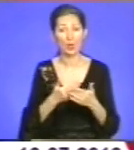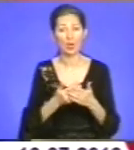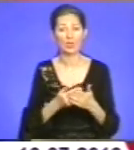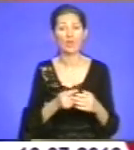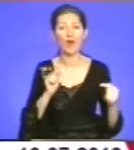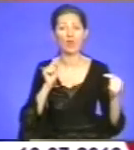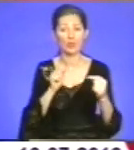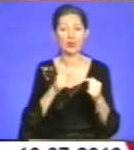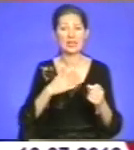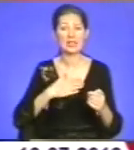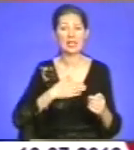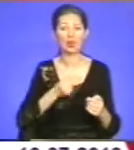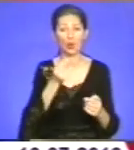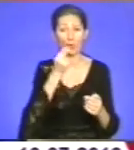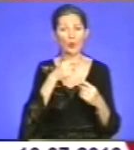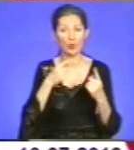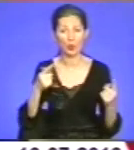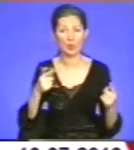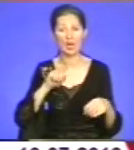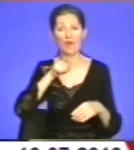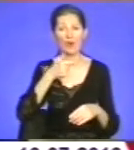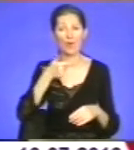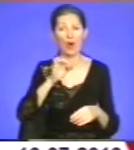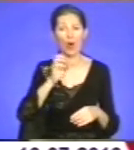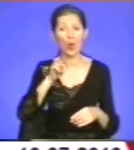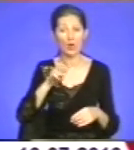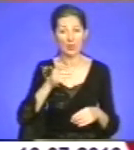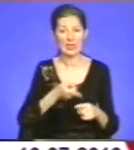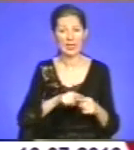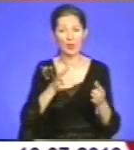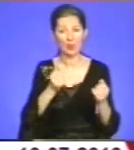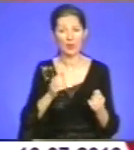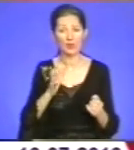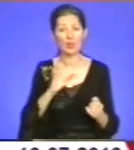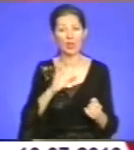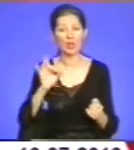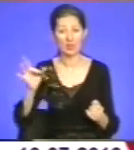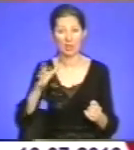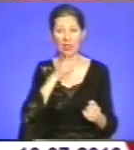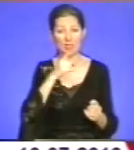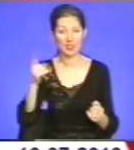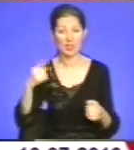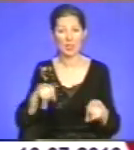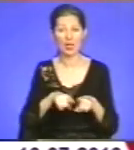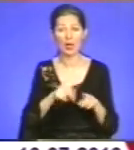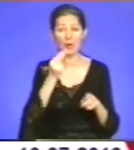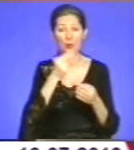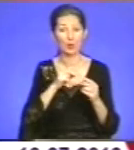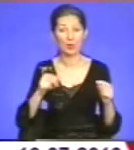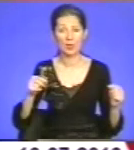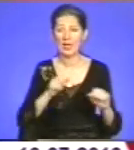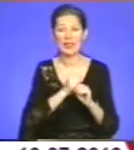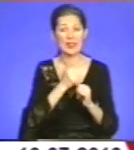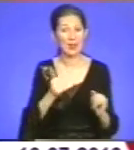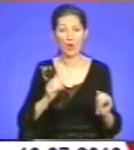відповідність нашої продукції вимогам ГОСТу, який приймався ще у радянські часи. Така продукція не може бути конкурентною або